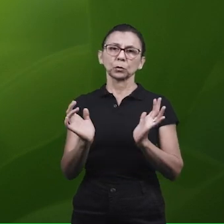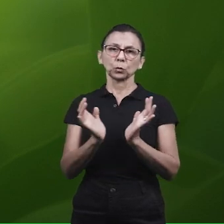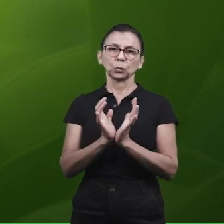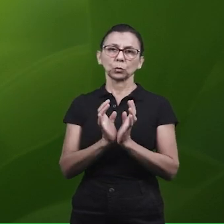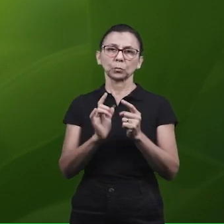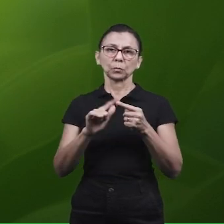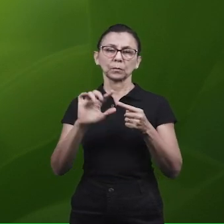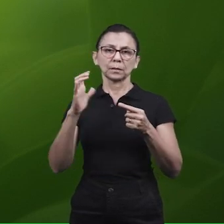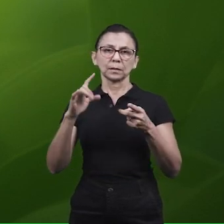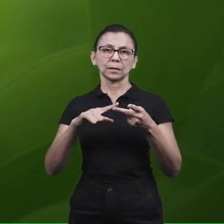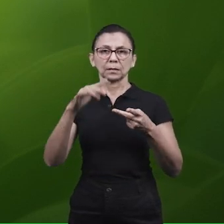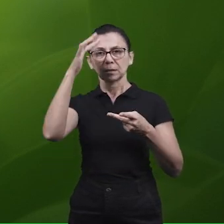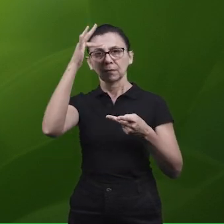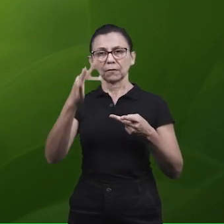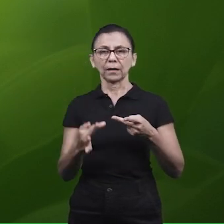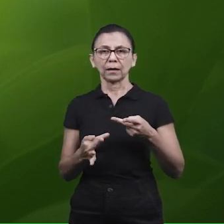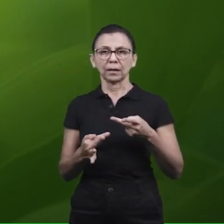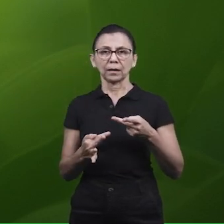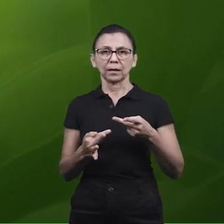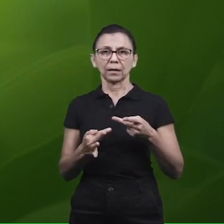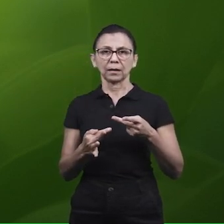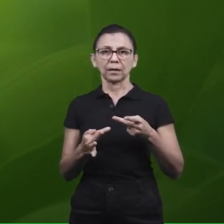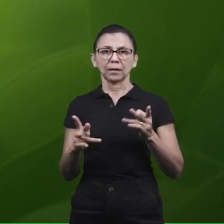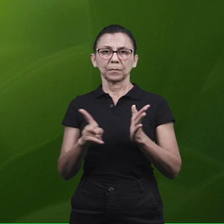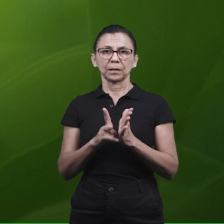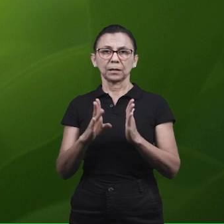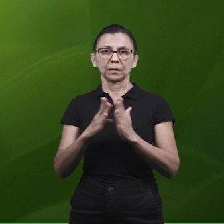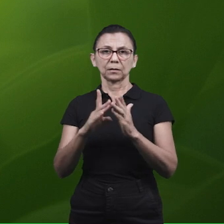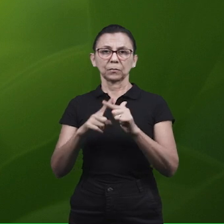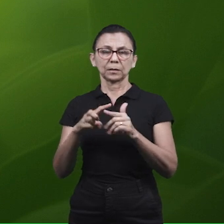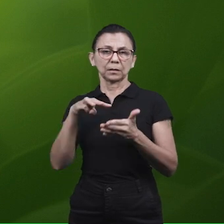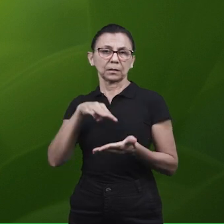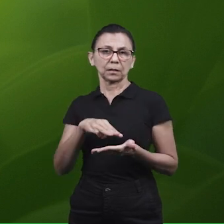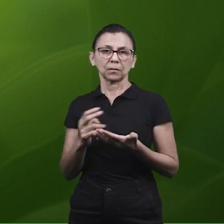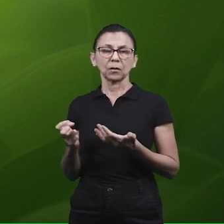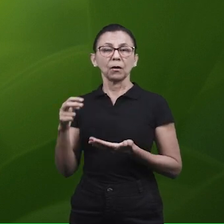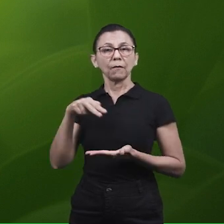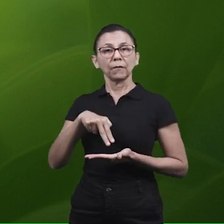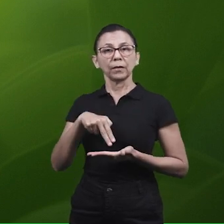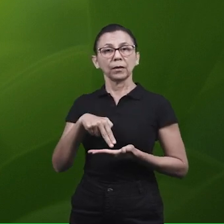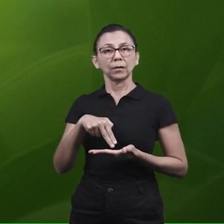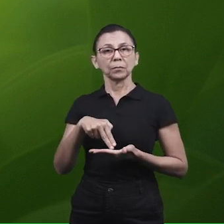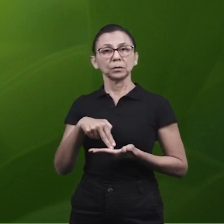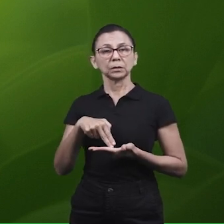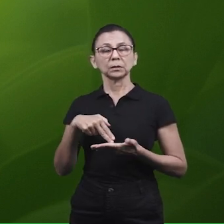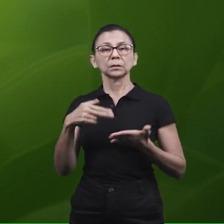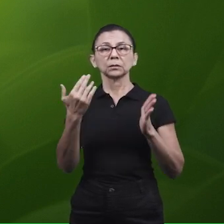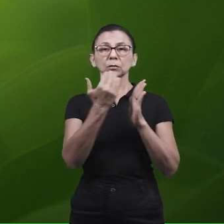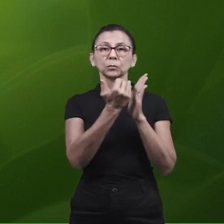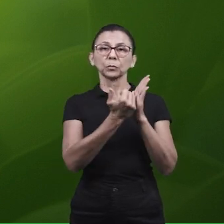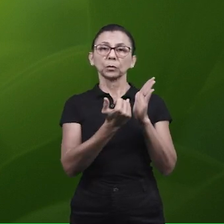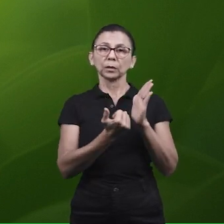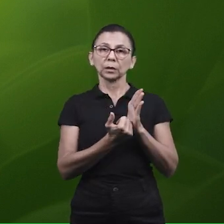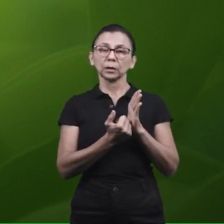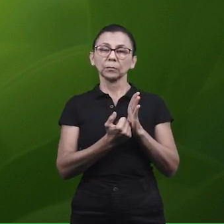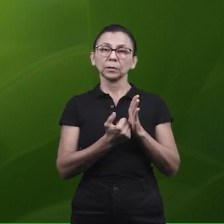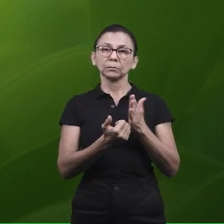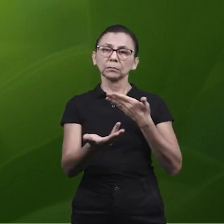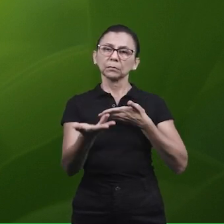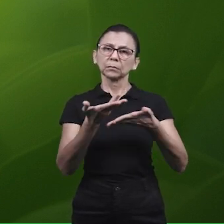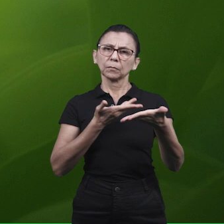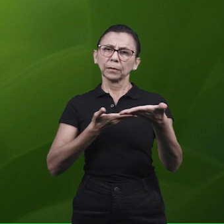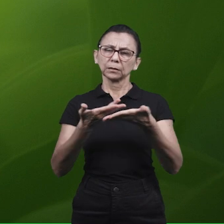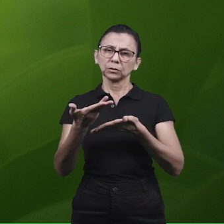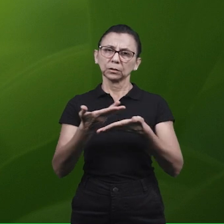groupe Sciences et Foi. Nous voulons saluer à tous dans la paix du Seigneur Jésus en disant que nous sommes du groupe de Sciences et Foi de l'Église